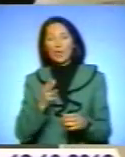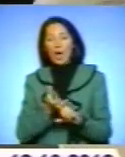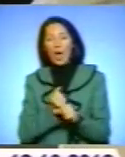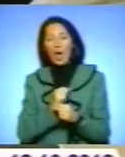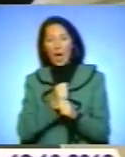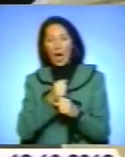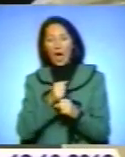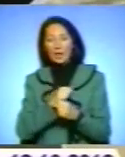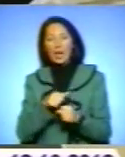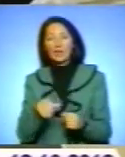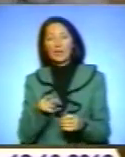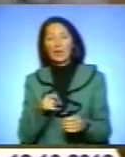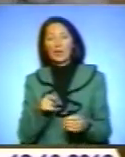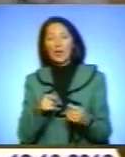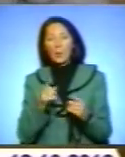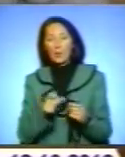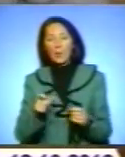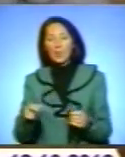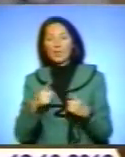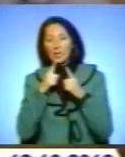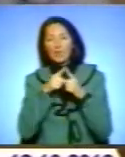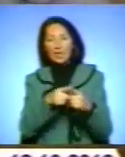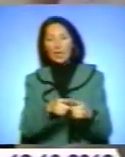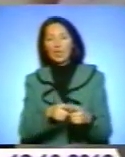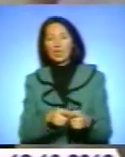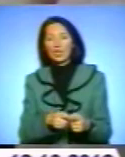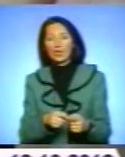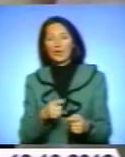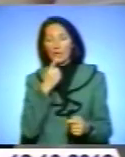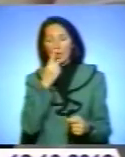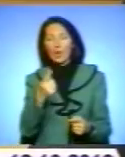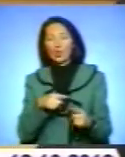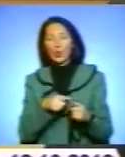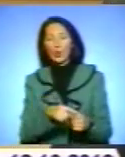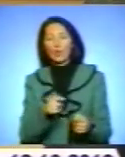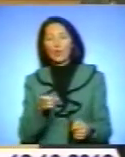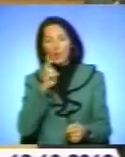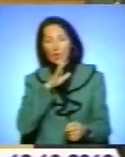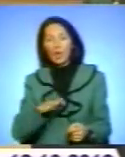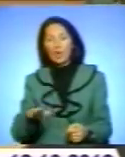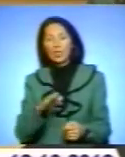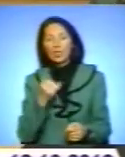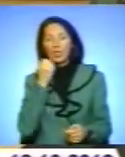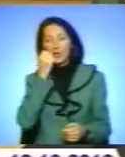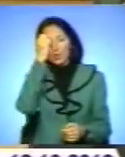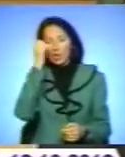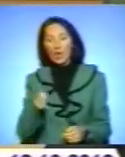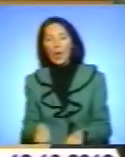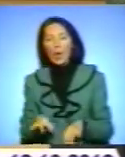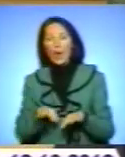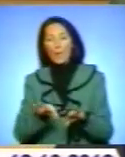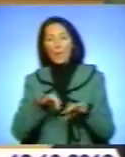змогу мешканці найвіддаленіших куточків країни завдяки пересувним амбулаторіям. Треба, мабуть,